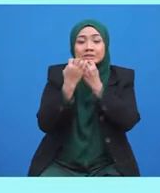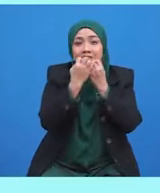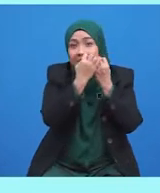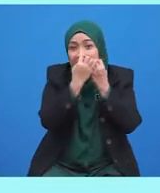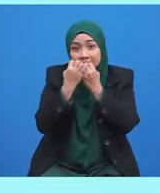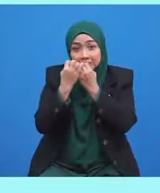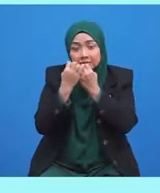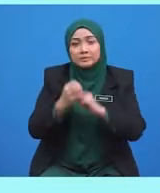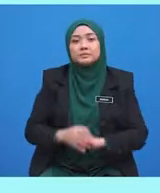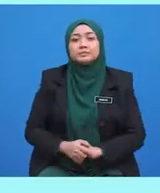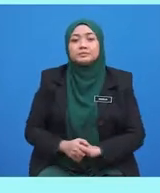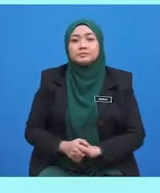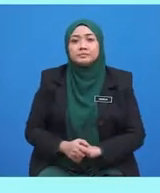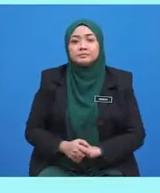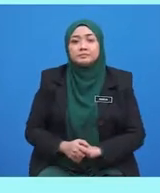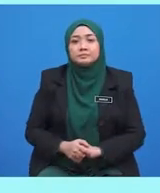Perhatikan.